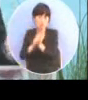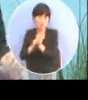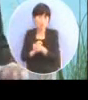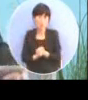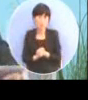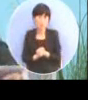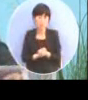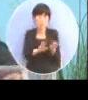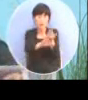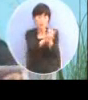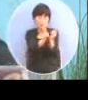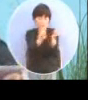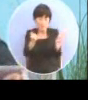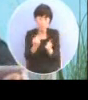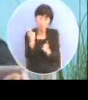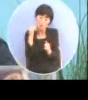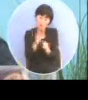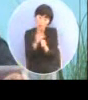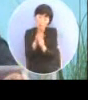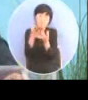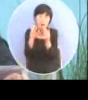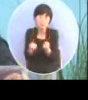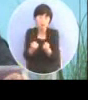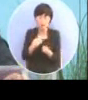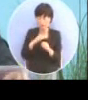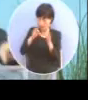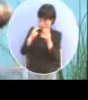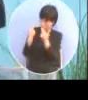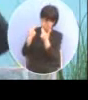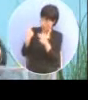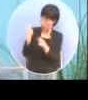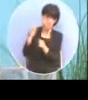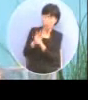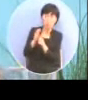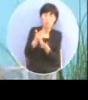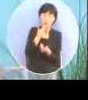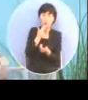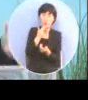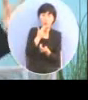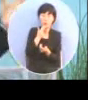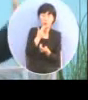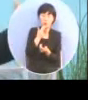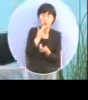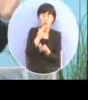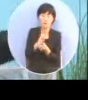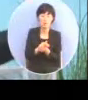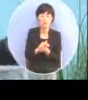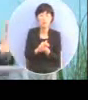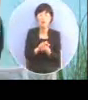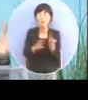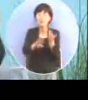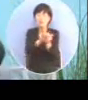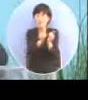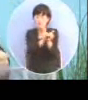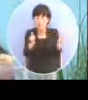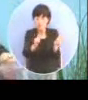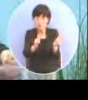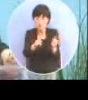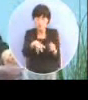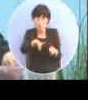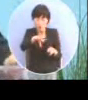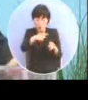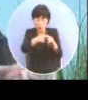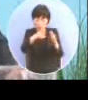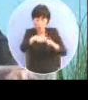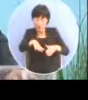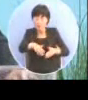quốc. Rất nhiều người có bối cảnh nhưng tôi không có bối cảnh gì cả. 많은 사람들 시작할 때 보니까 힘도 있고 경제는 저는 그것도 없어요. Rất nhiều người xây